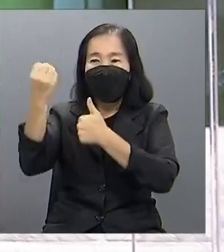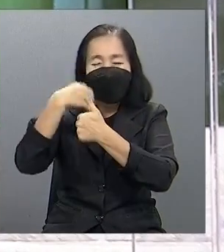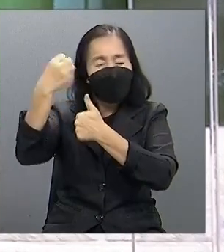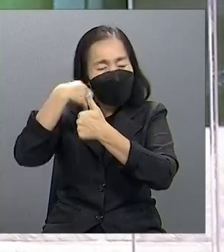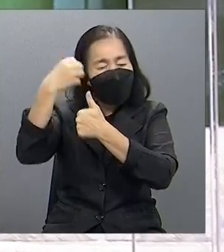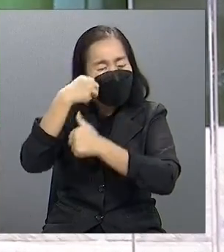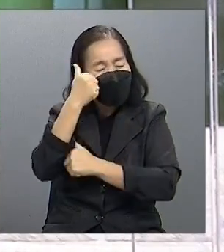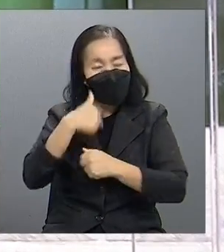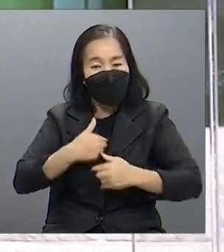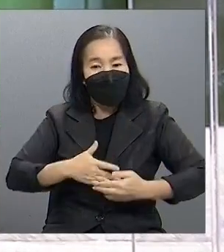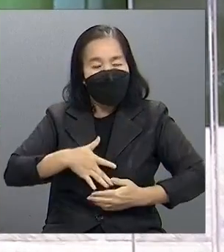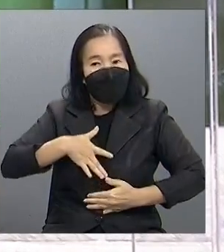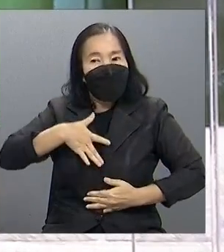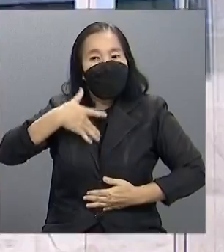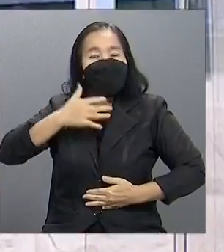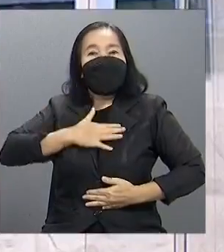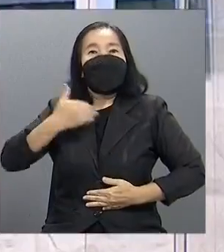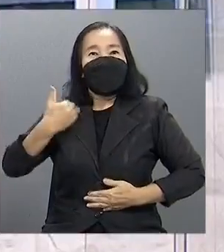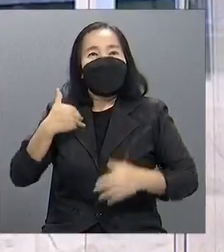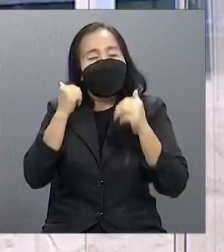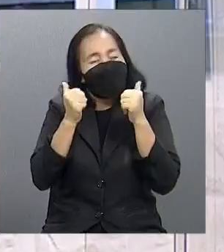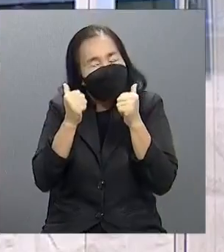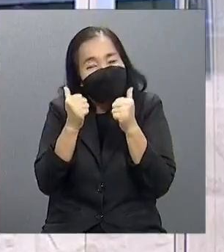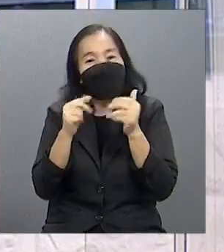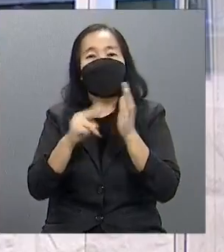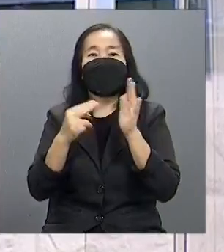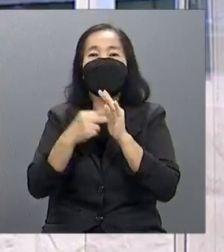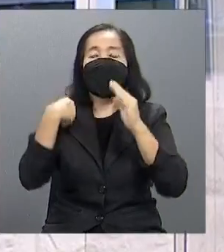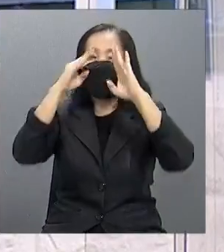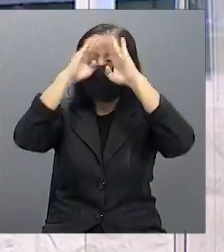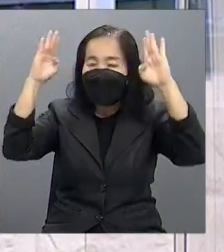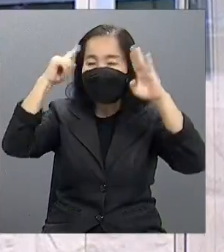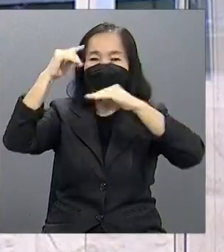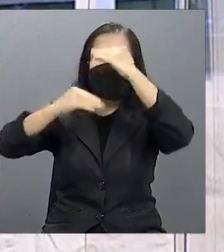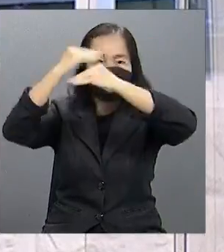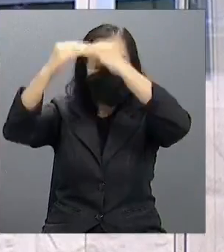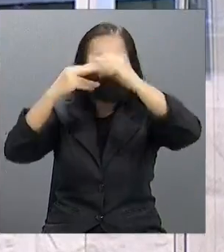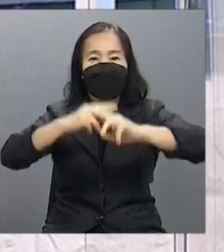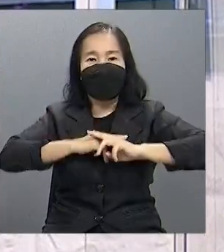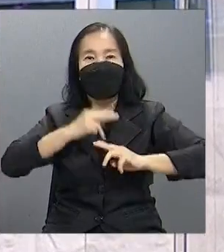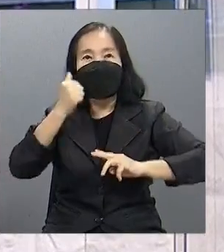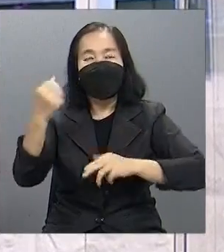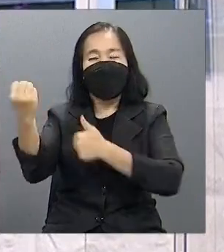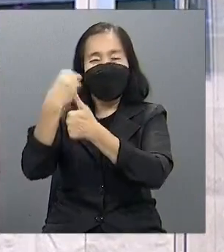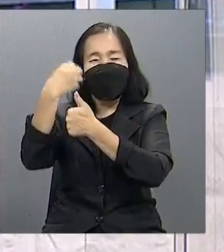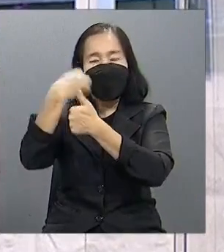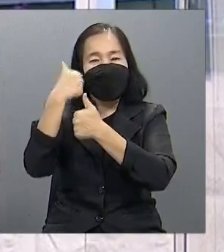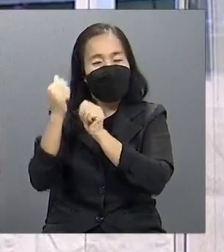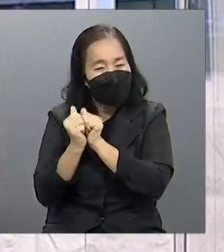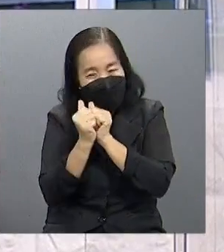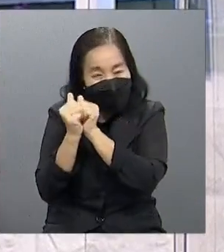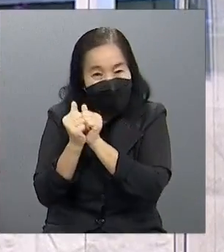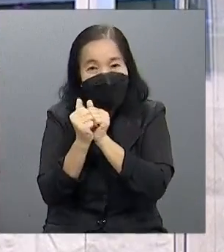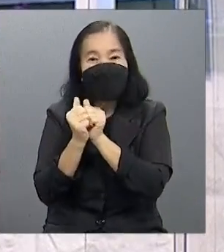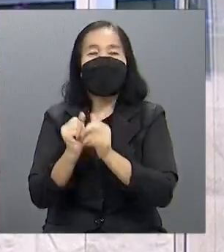าการที่ได้รับซีรีส์เรื่องนี้มันได้การพัฒนามาอย่างเยอะเลยครับเพราะมีอาดาวเป็นคนสอนอย่างใกล้ชิดเลยครับ นี่อยู่กับปรม